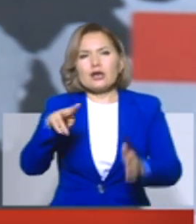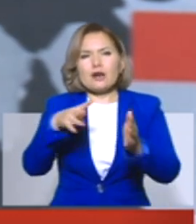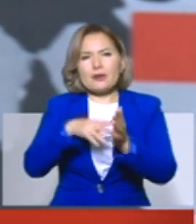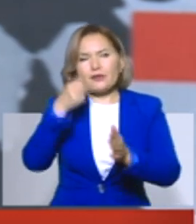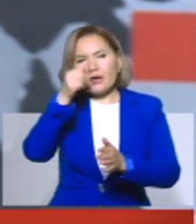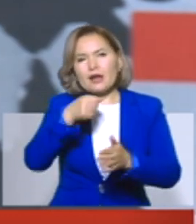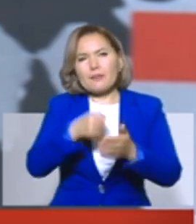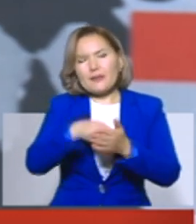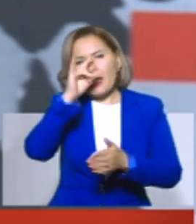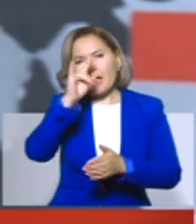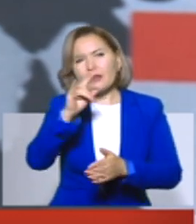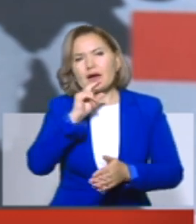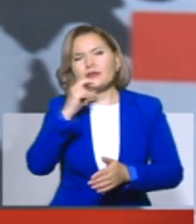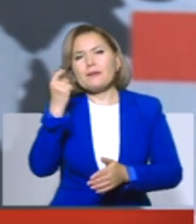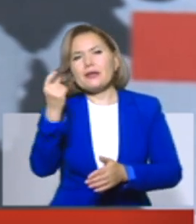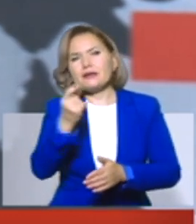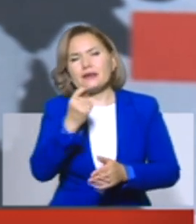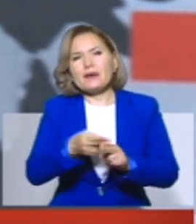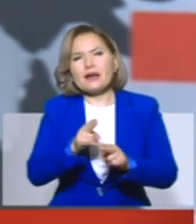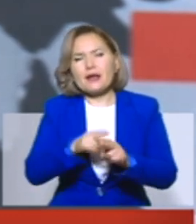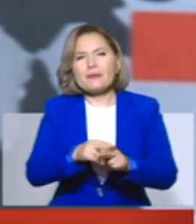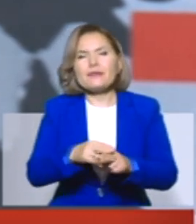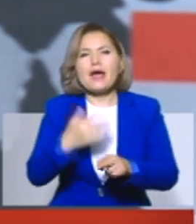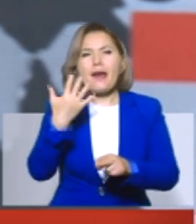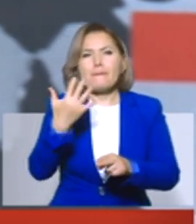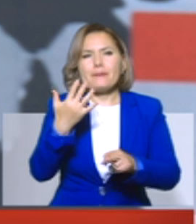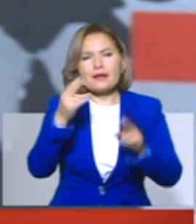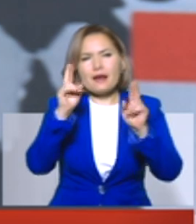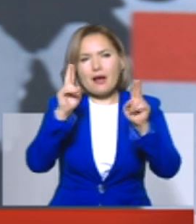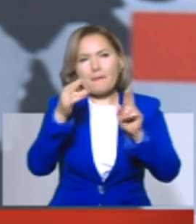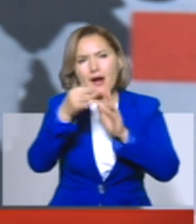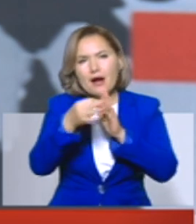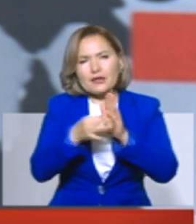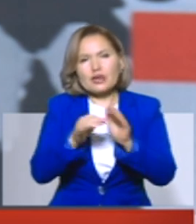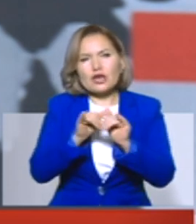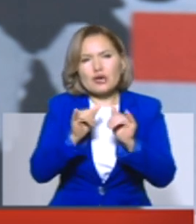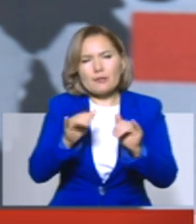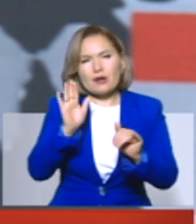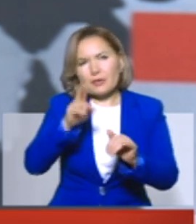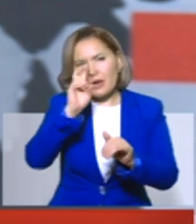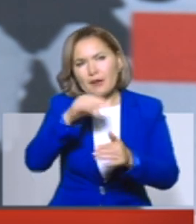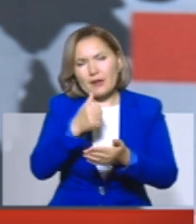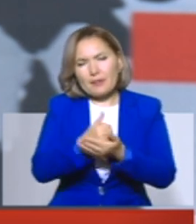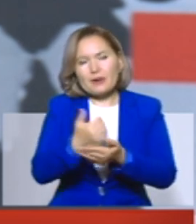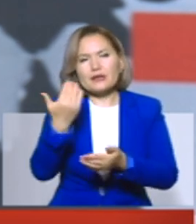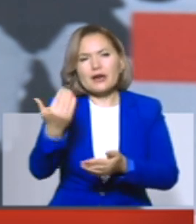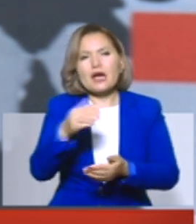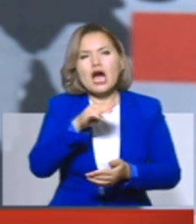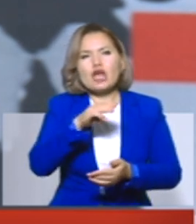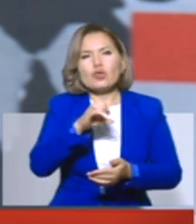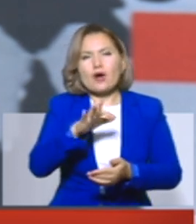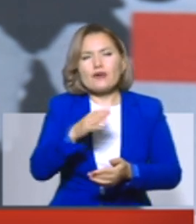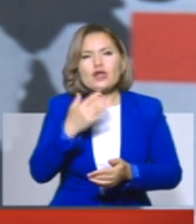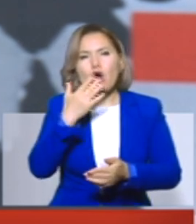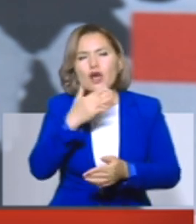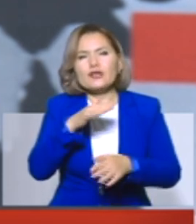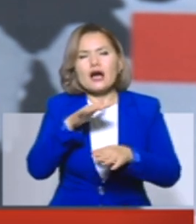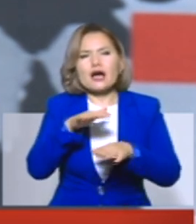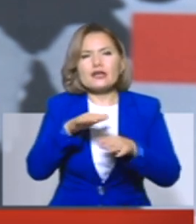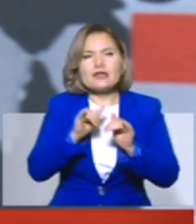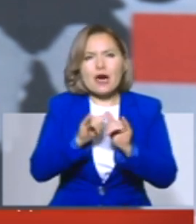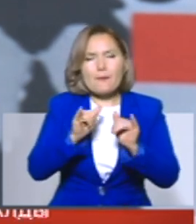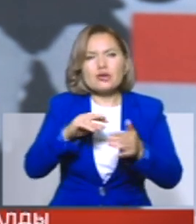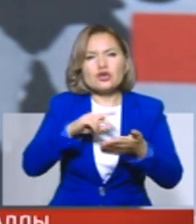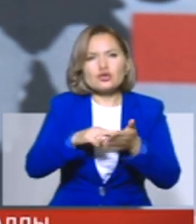2029 жылға дейін Қазақстан экономикасы 5-1-ді қағидат бойынша дамиды. Мемлекет басшысы Қасым-Жомарт Тоқаев ұлттық даму